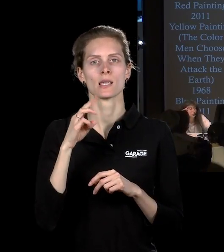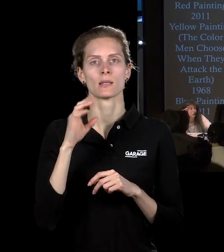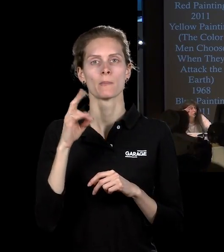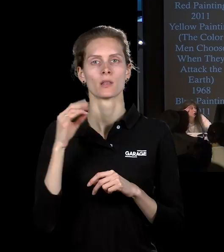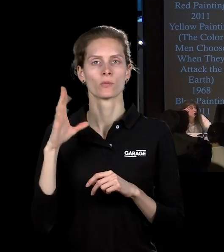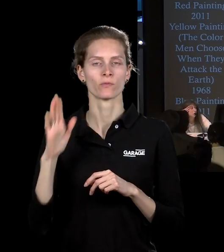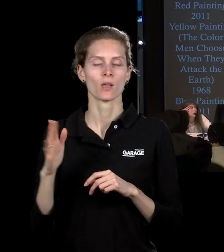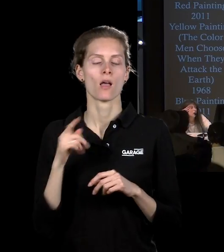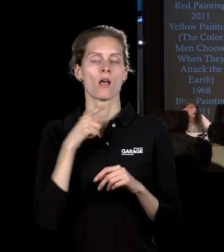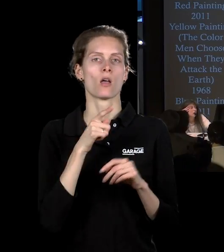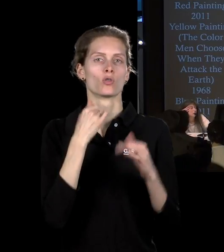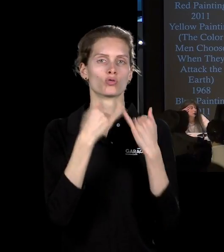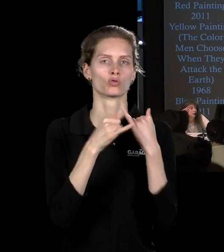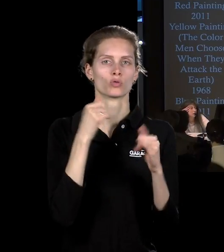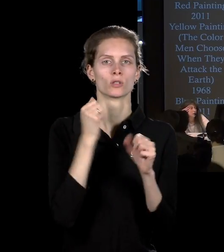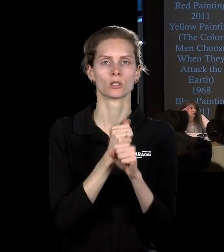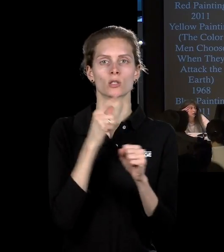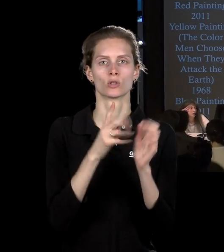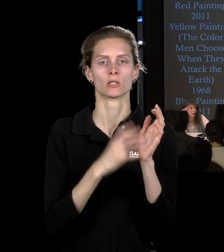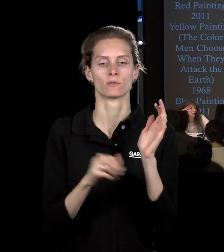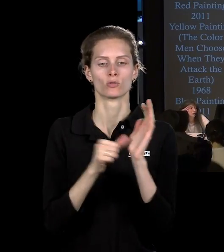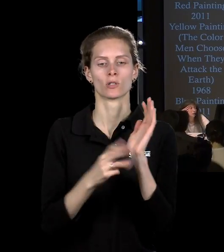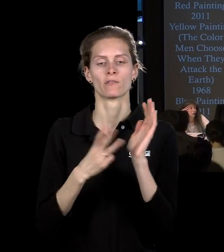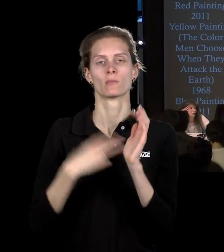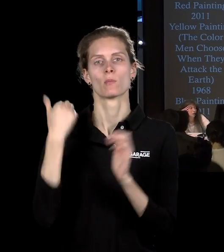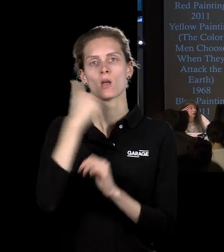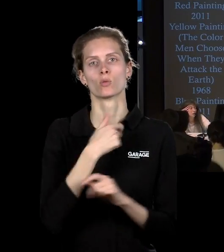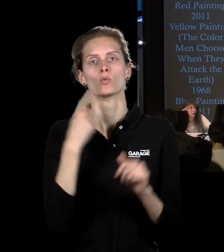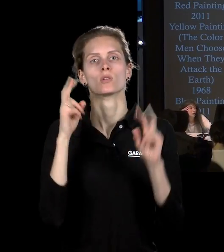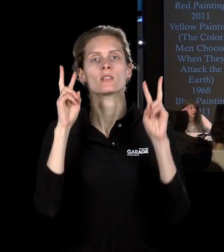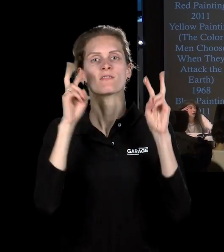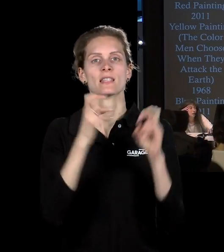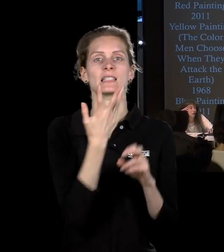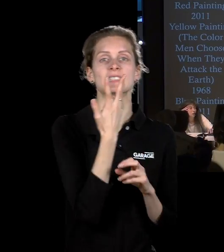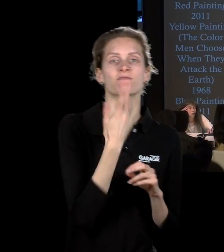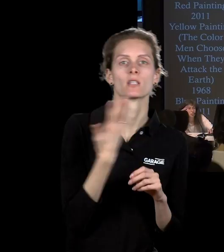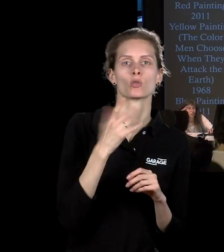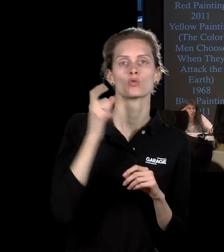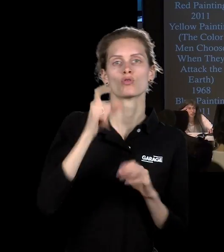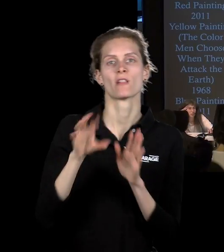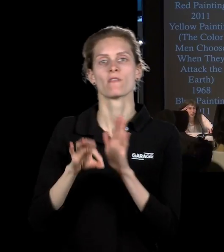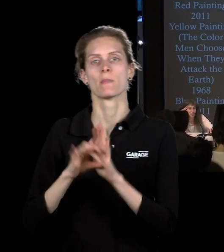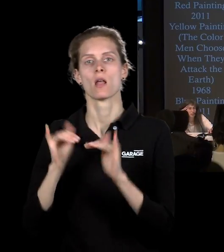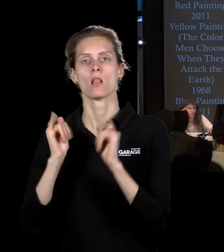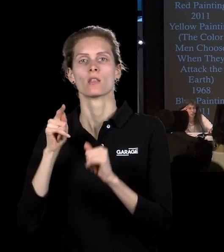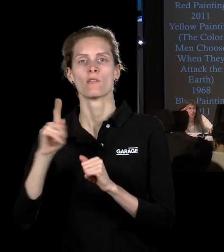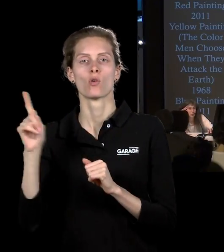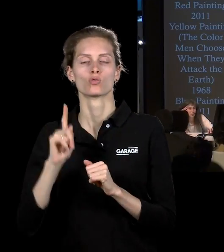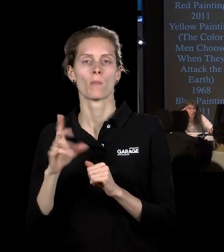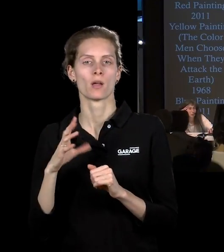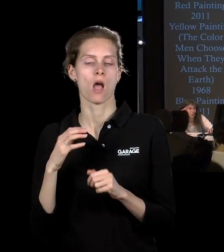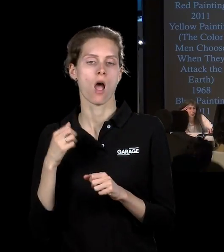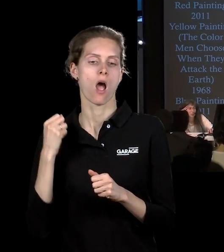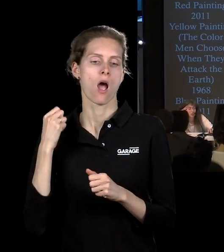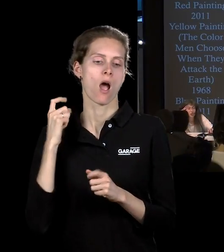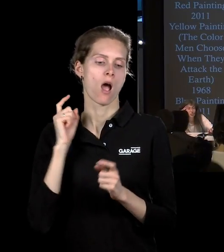сделана в 68 году. Название, цвет, который человек выбирает для того, чтобы атаковать землю,